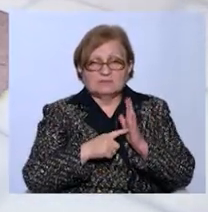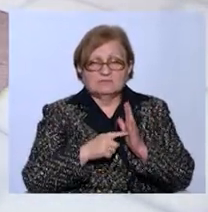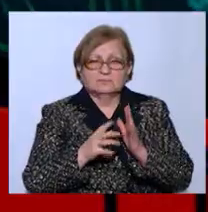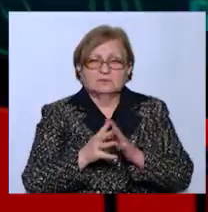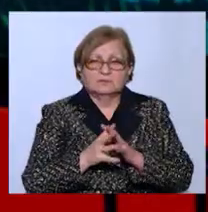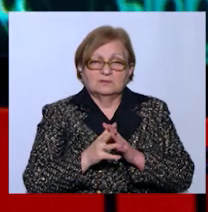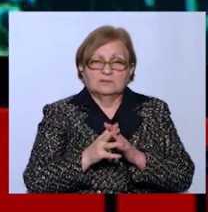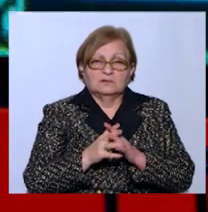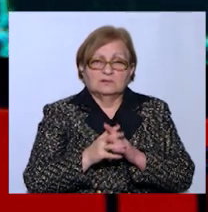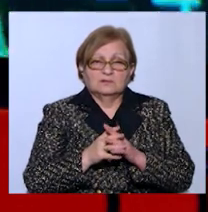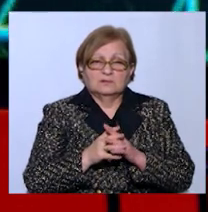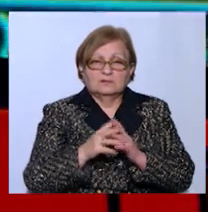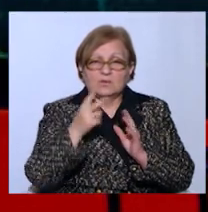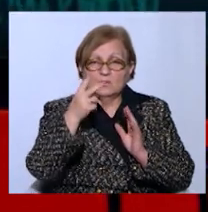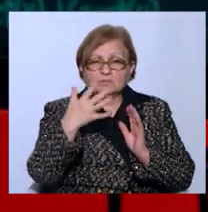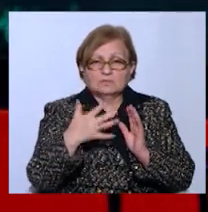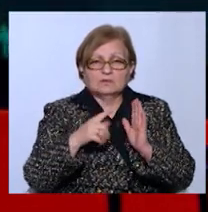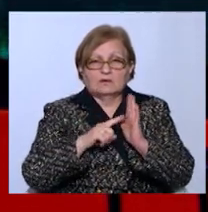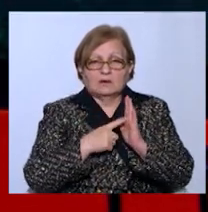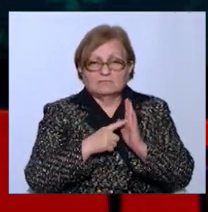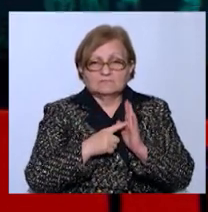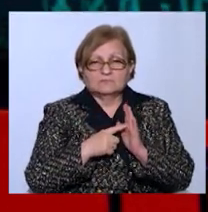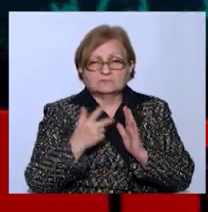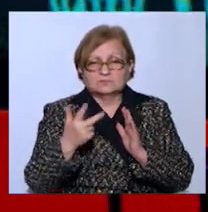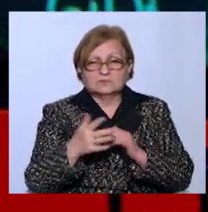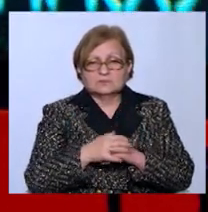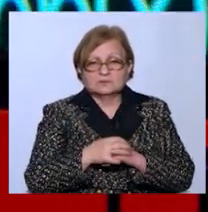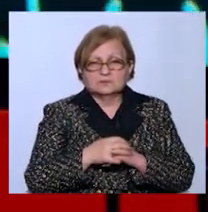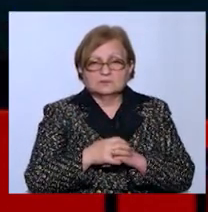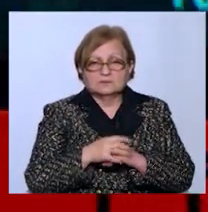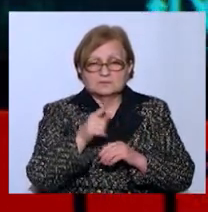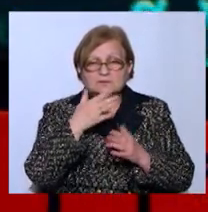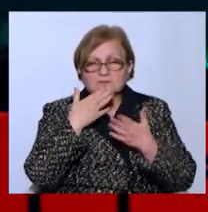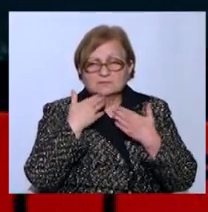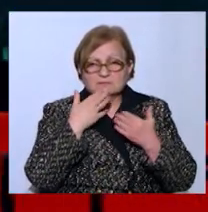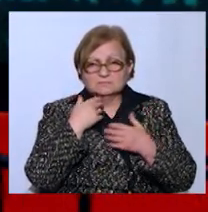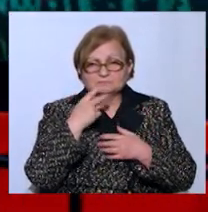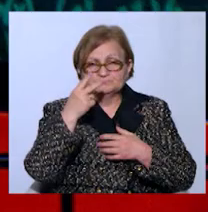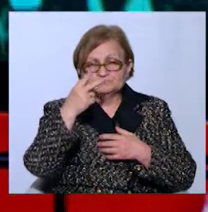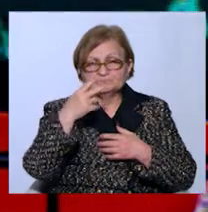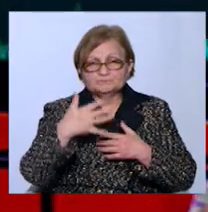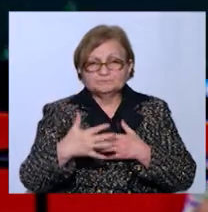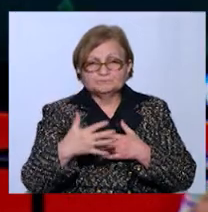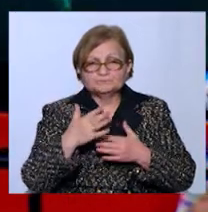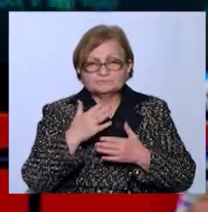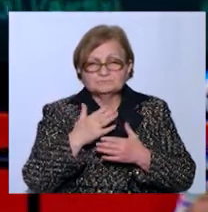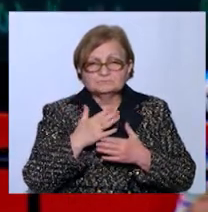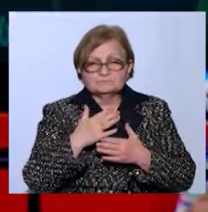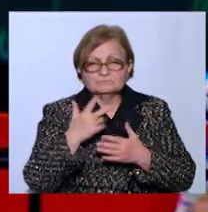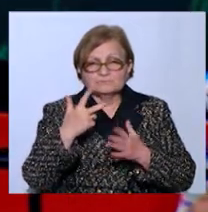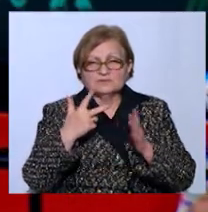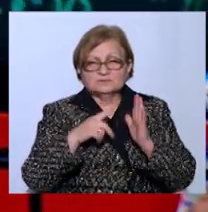უკაცრავად 2 მაგალითად მეხუთედი გავამრავლოთ 3-ზე. ეს ძალიან კარგად ვიცით რომ 2 მეხუთედი